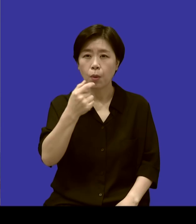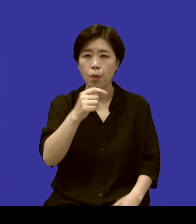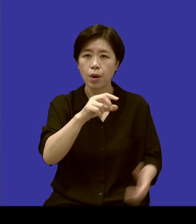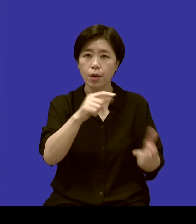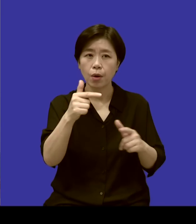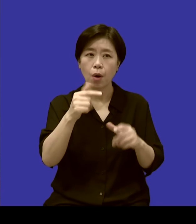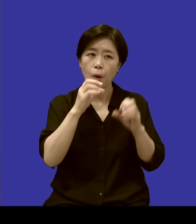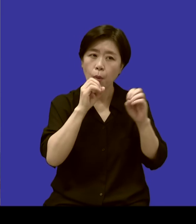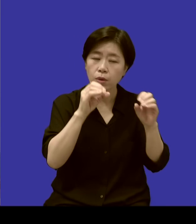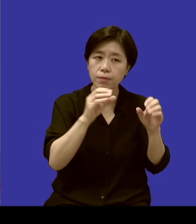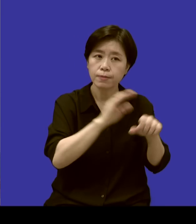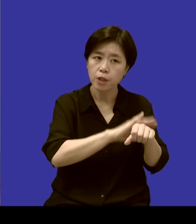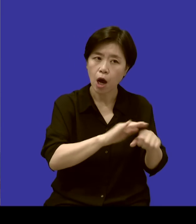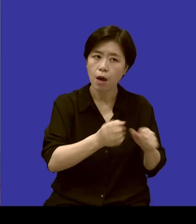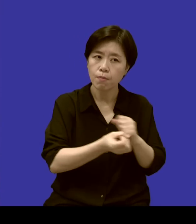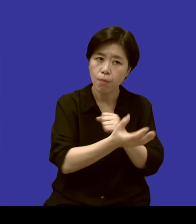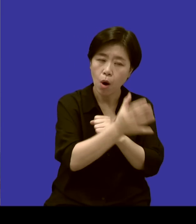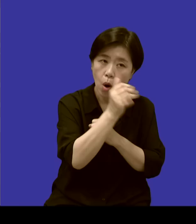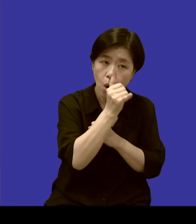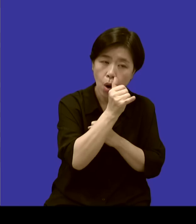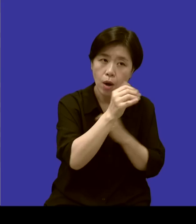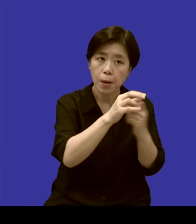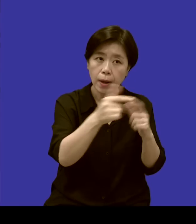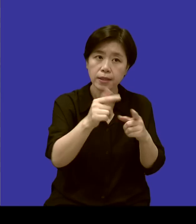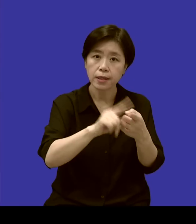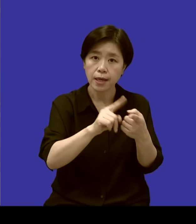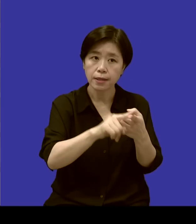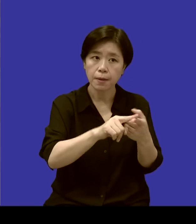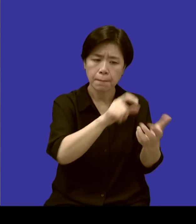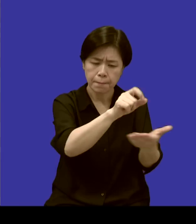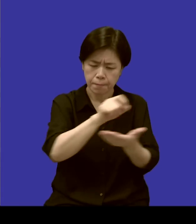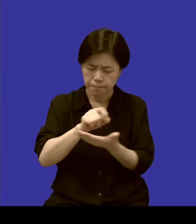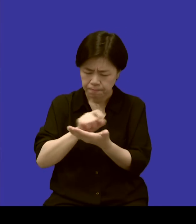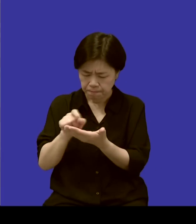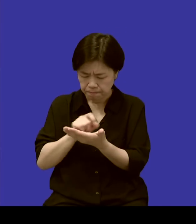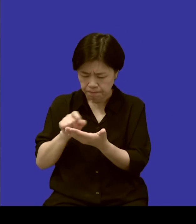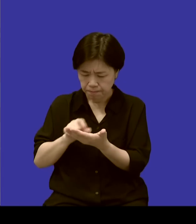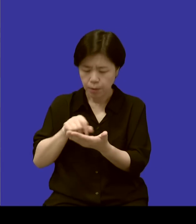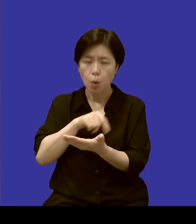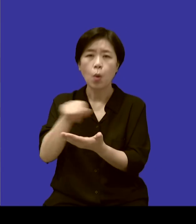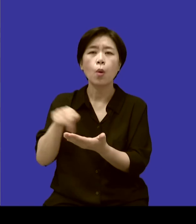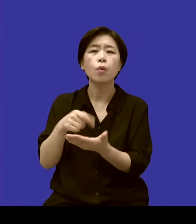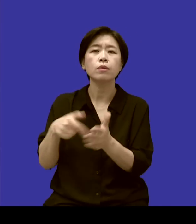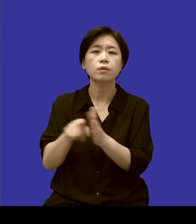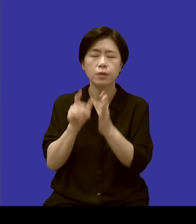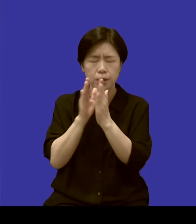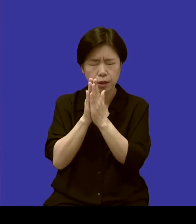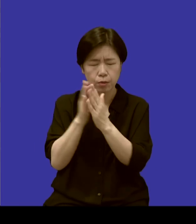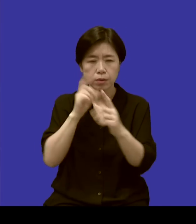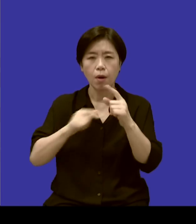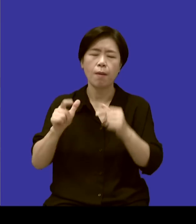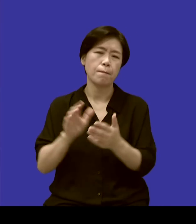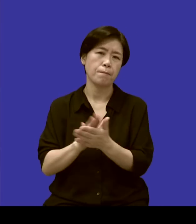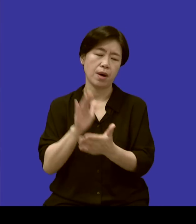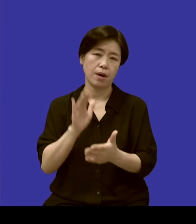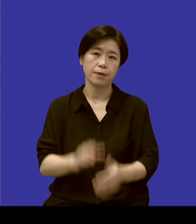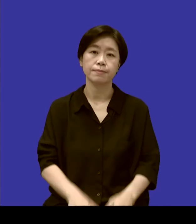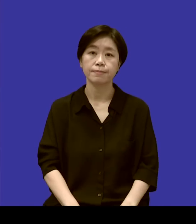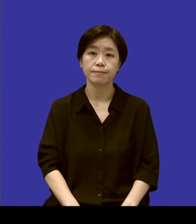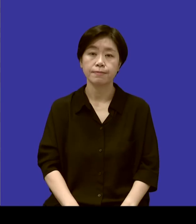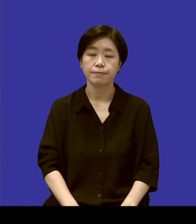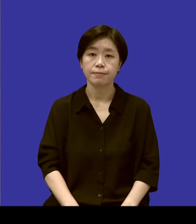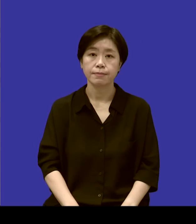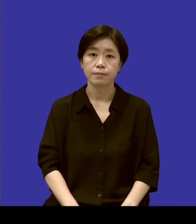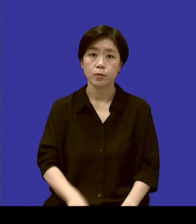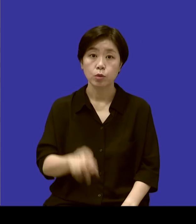급속도로 이루어진다는 선교사님의 말씀을 듣고 네. 더 기도를 심하게 하기 시작했어요. 예, 예. 그래서 그런 것도